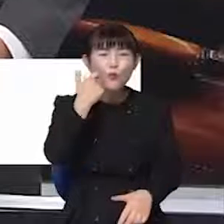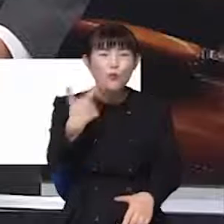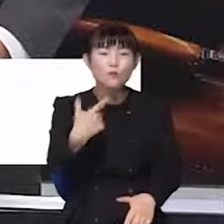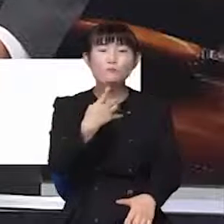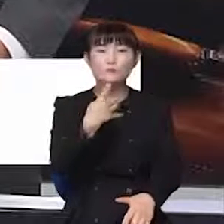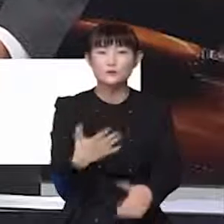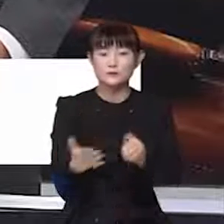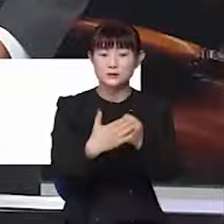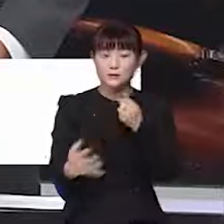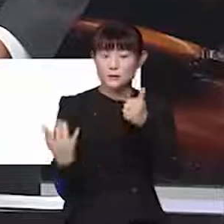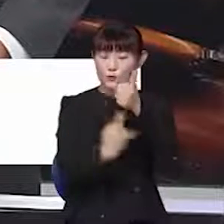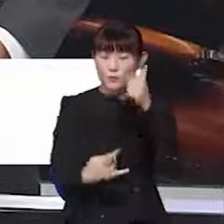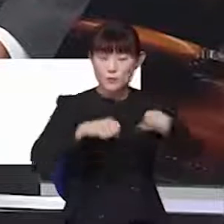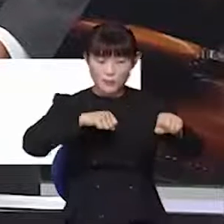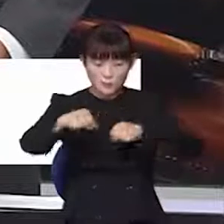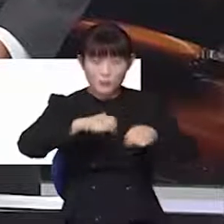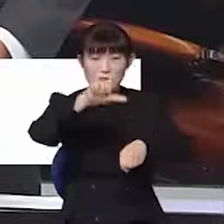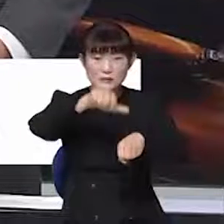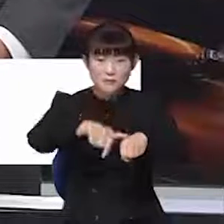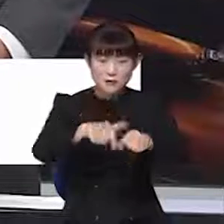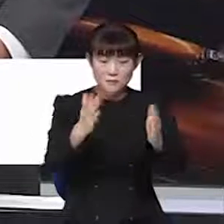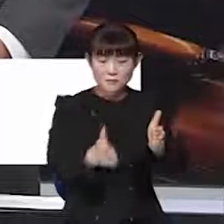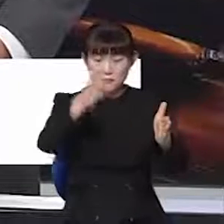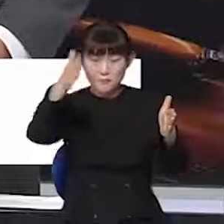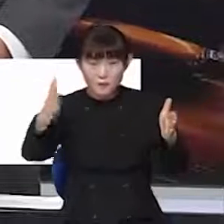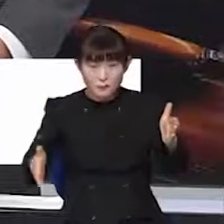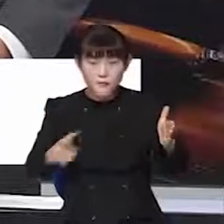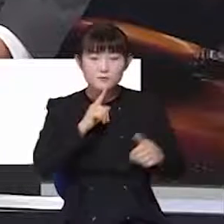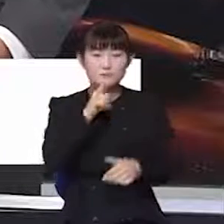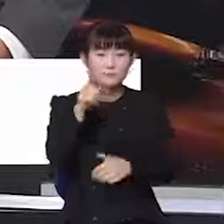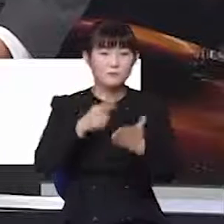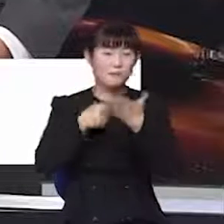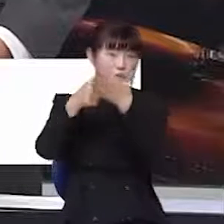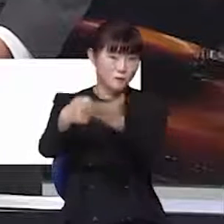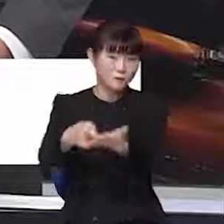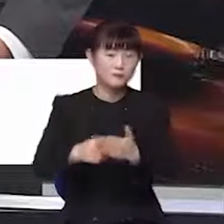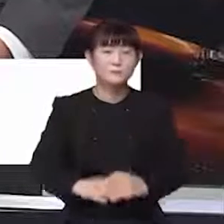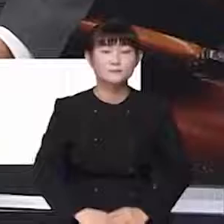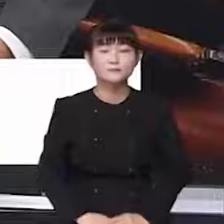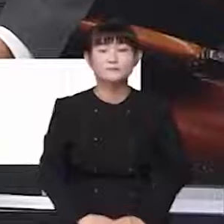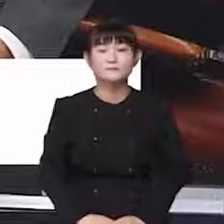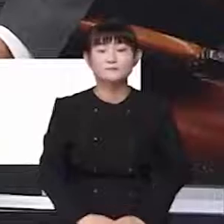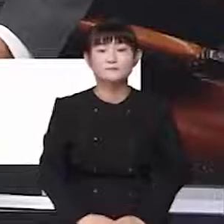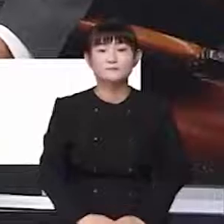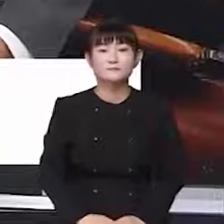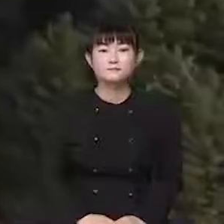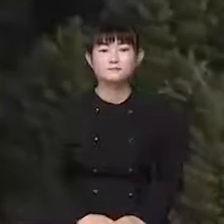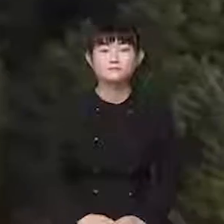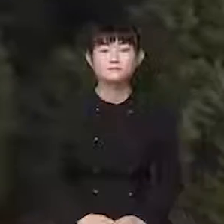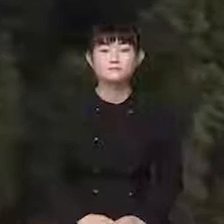않아 위원회 활동기간 연장에 대한 목소리가 높아지고 있습니다. 조윤정 기자입니다.